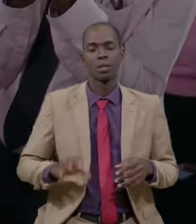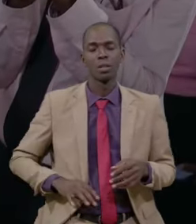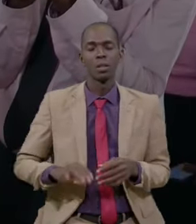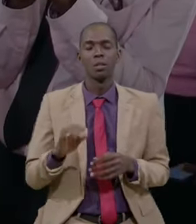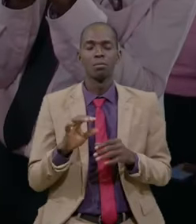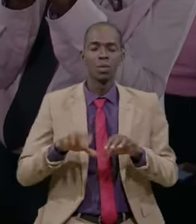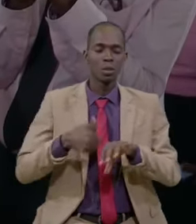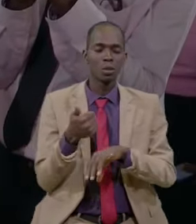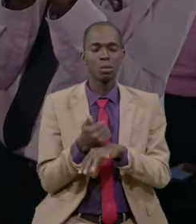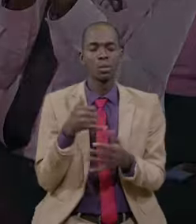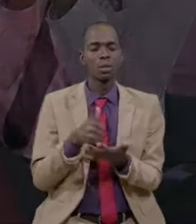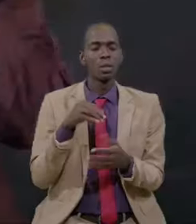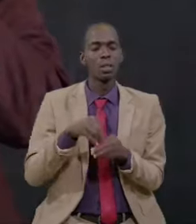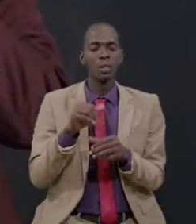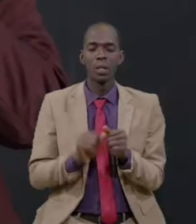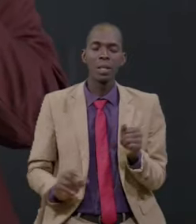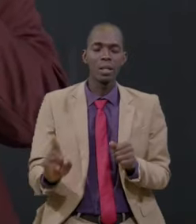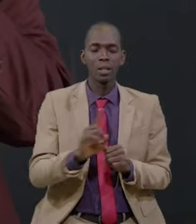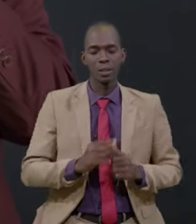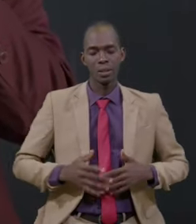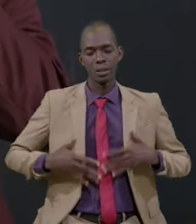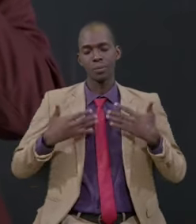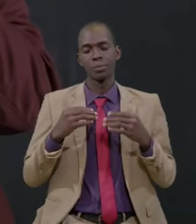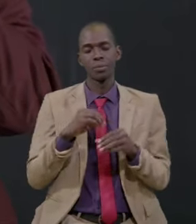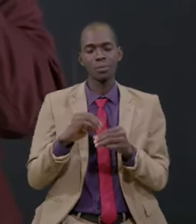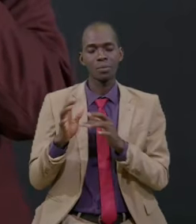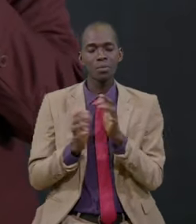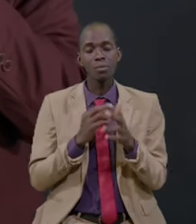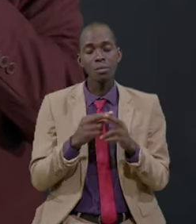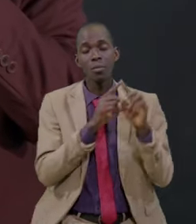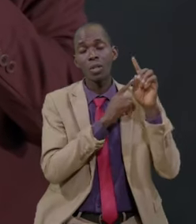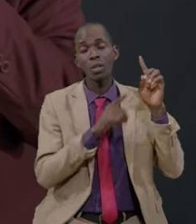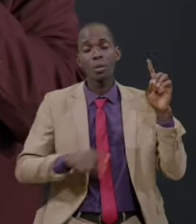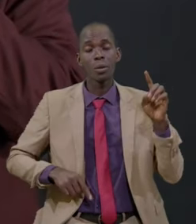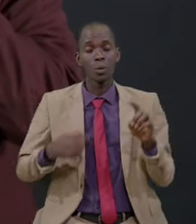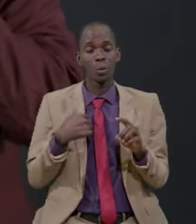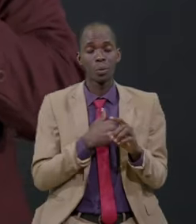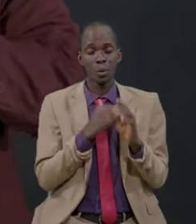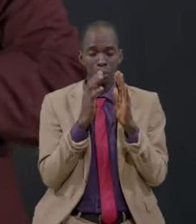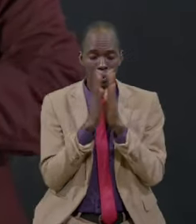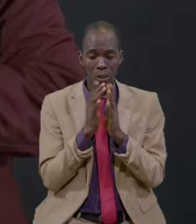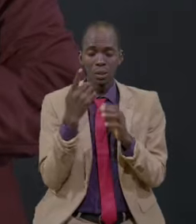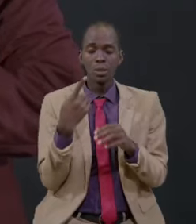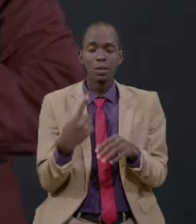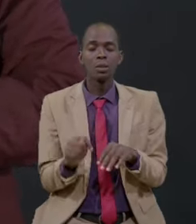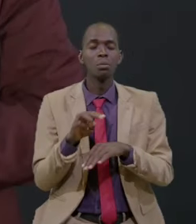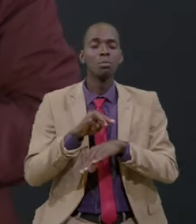Accomplis-le dans chaque vie. Et Seigneur, nous prions. Le ministère de chacun ici